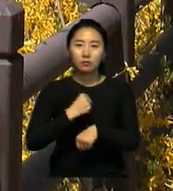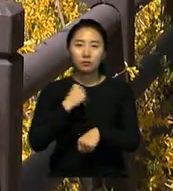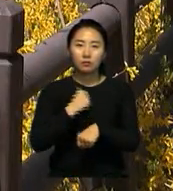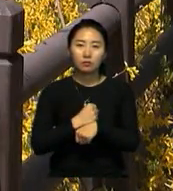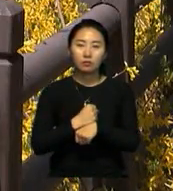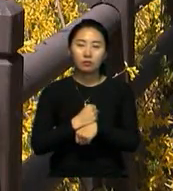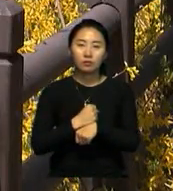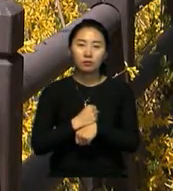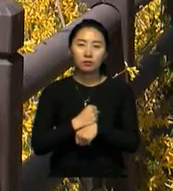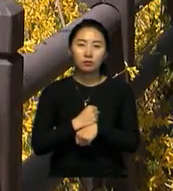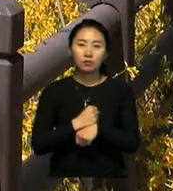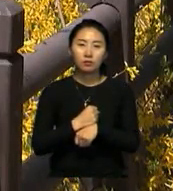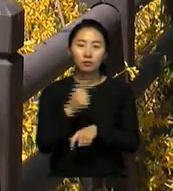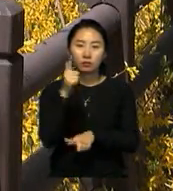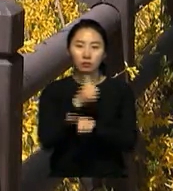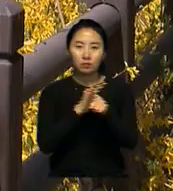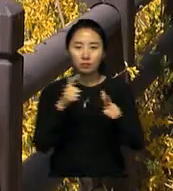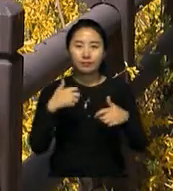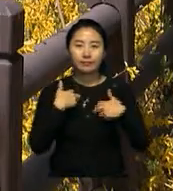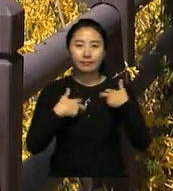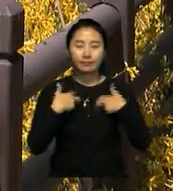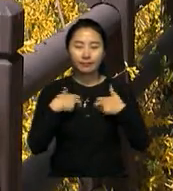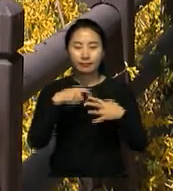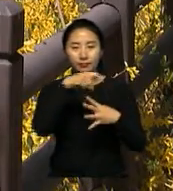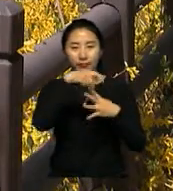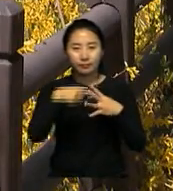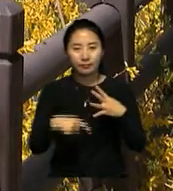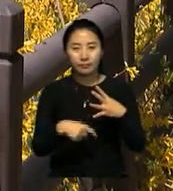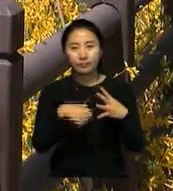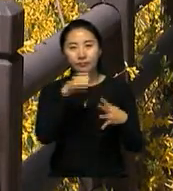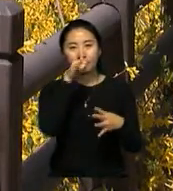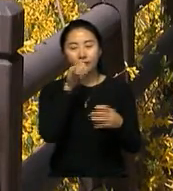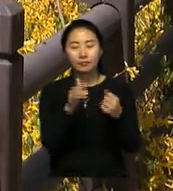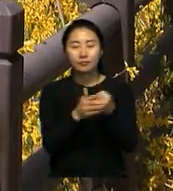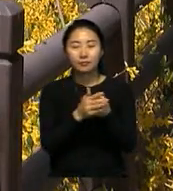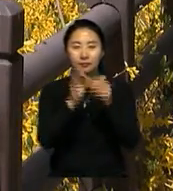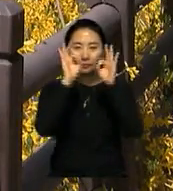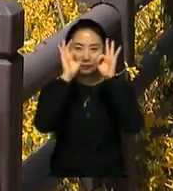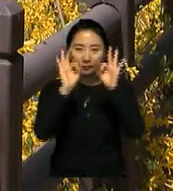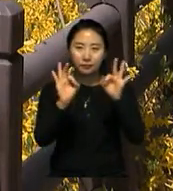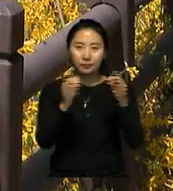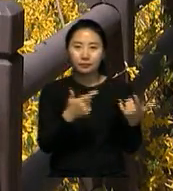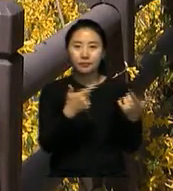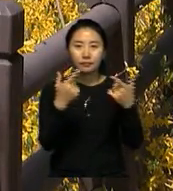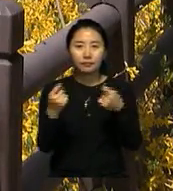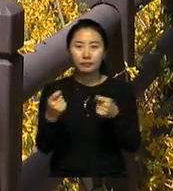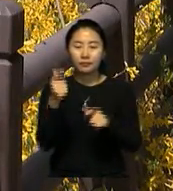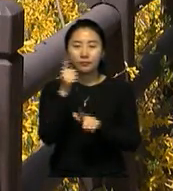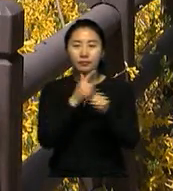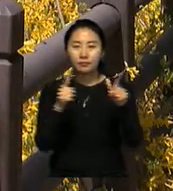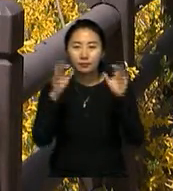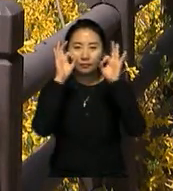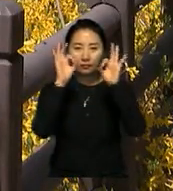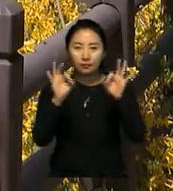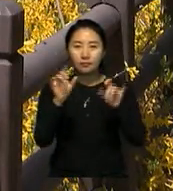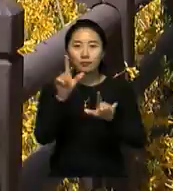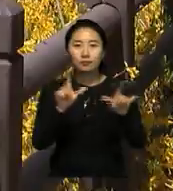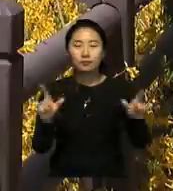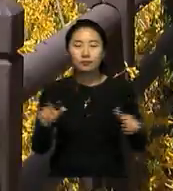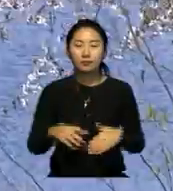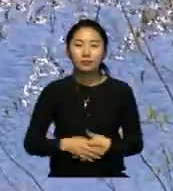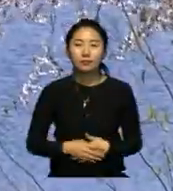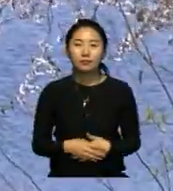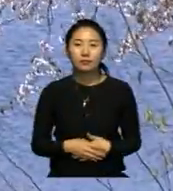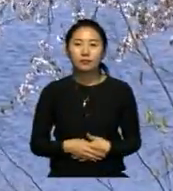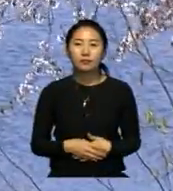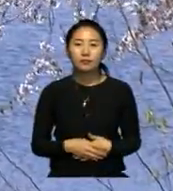하고 또 뭐 여러 가지 재미있는 프로그램들이 있어요. 그래서 오시면 그런 것들이 다양한 볼거리들이 있을 수